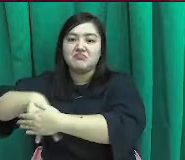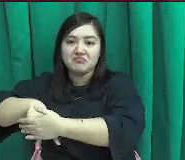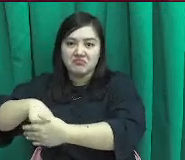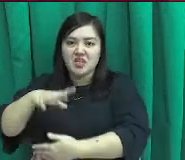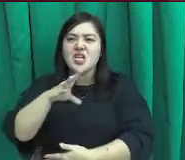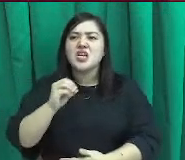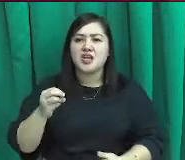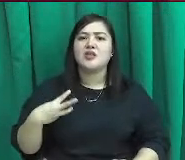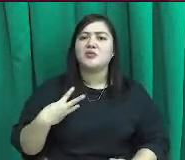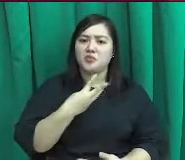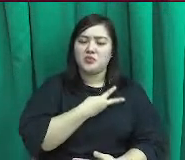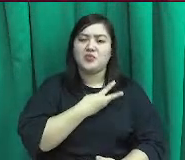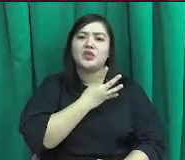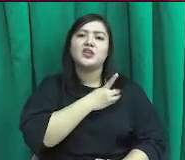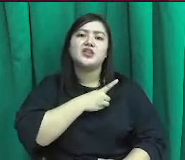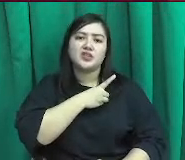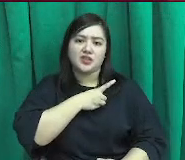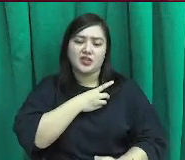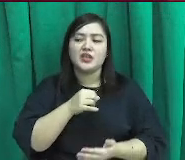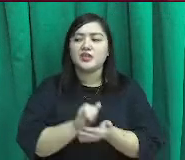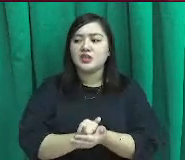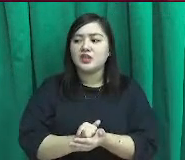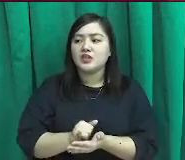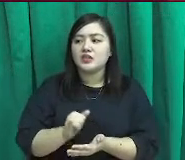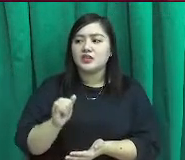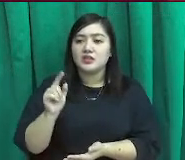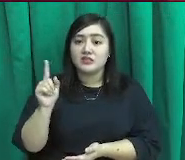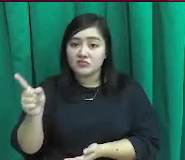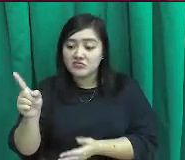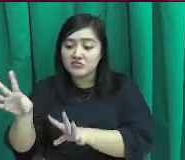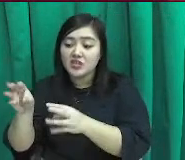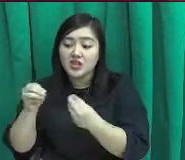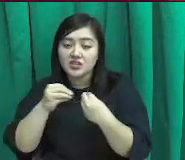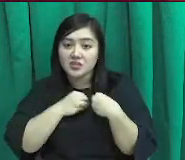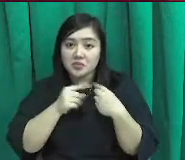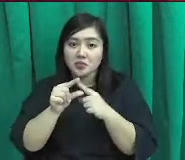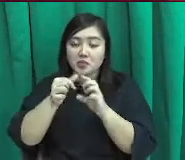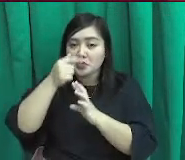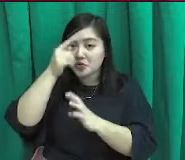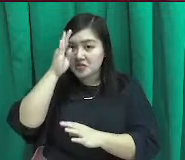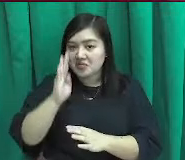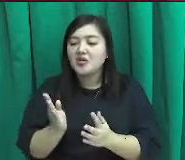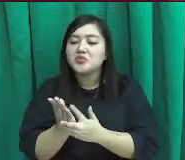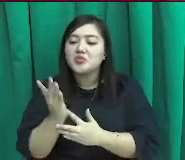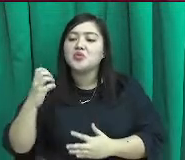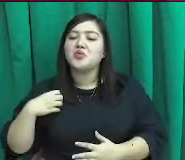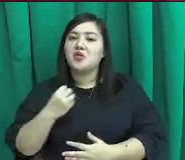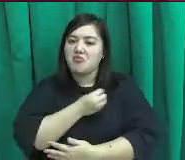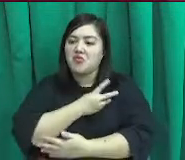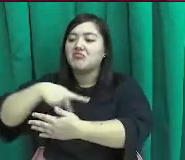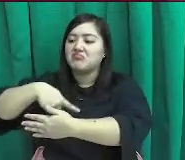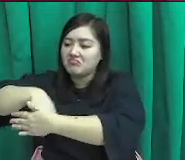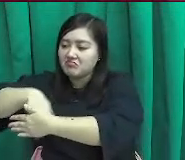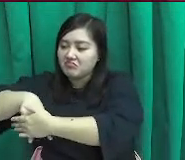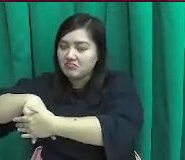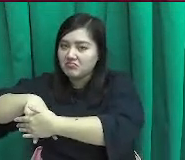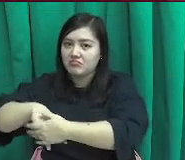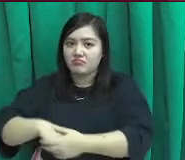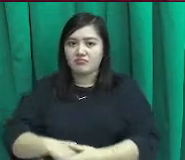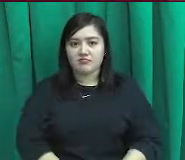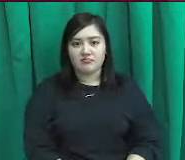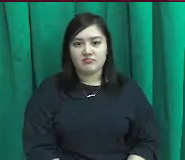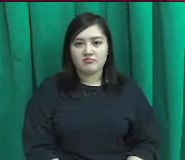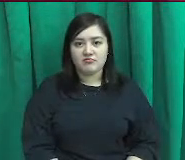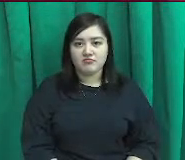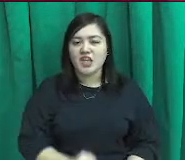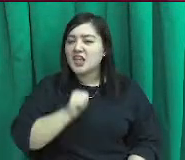natin at hindi pangungusap ng banal na Espiritu. Amen. Be not deceived. God is not mocked. Yeah. Naintindihan niyo po ba yung phrase na